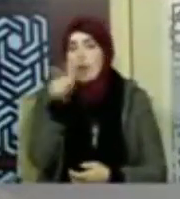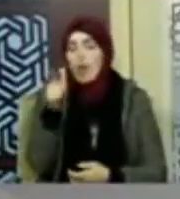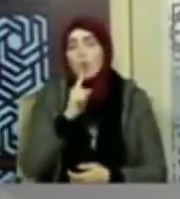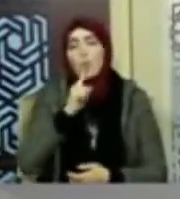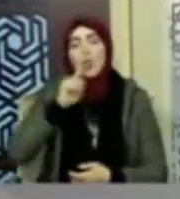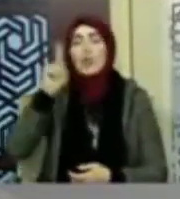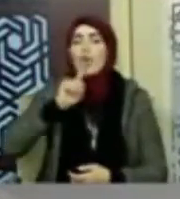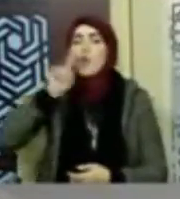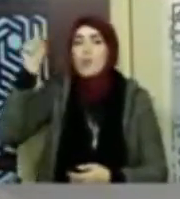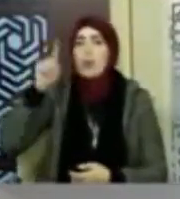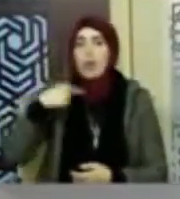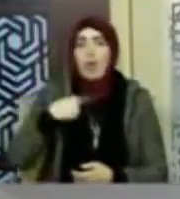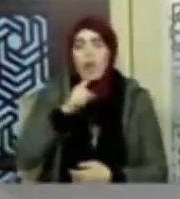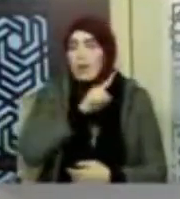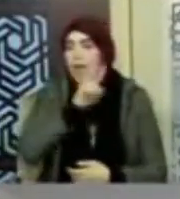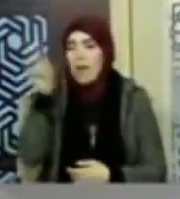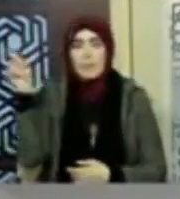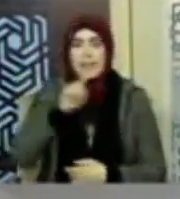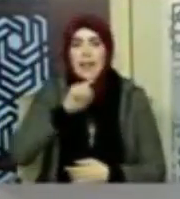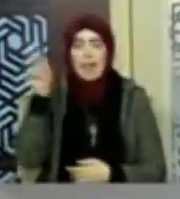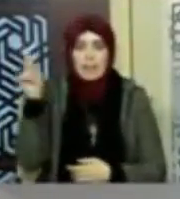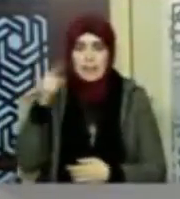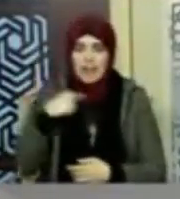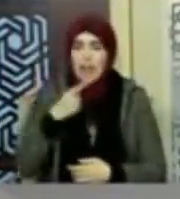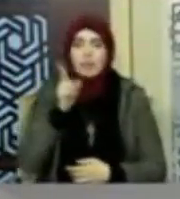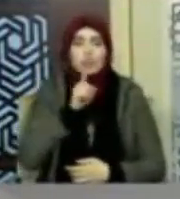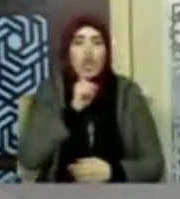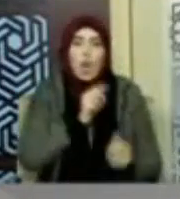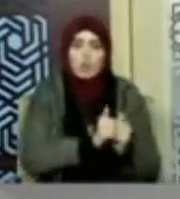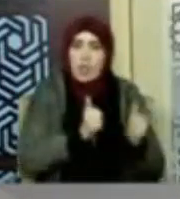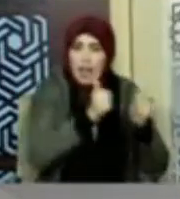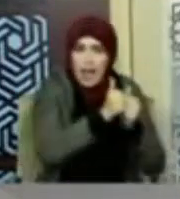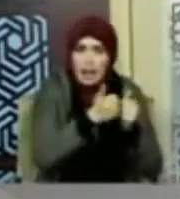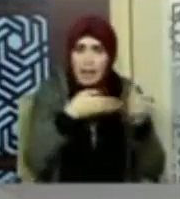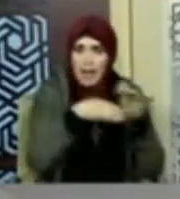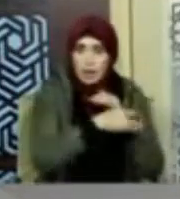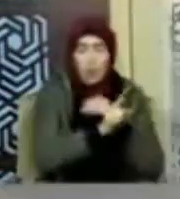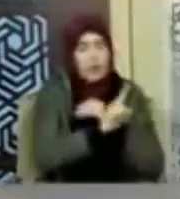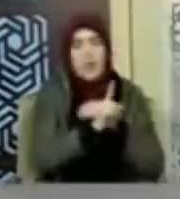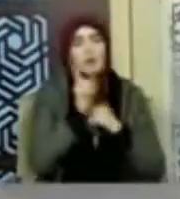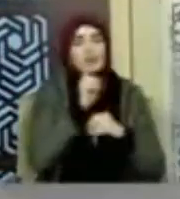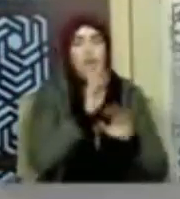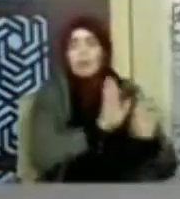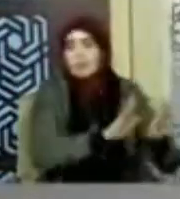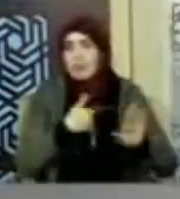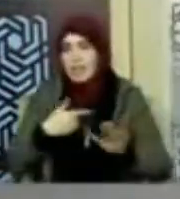لا أرجع إلى أهلي اليوم حتى أدخل الجنة.